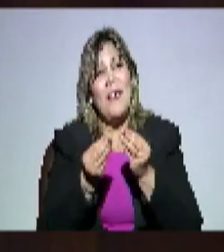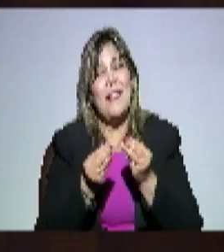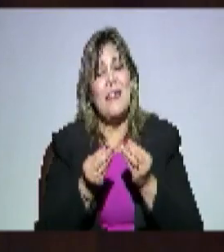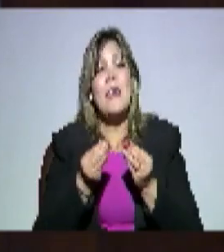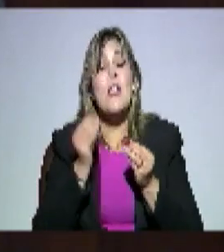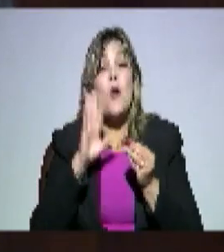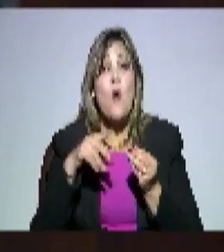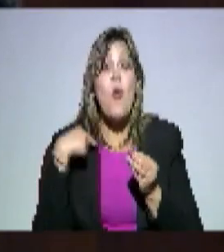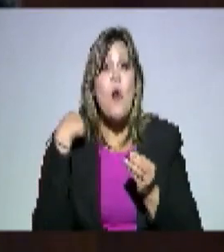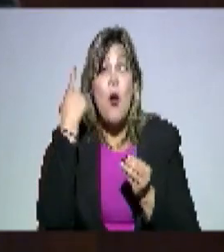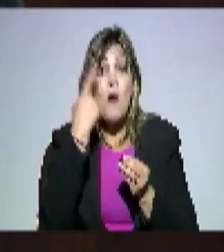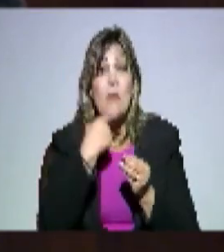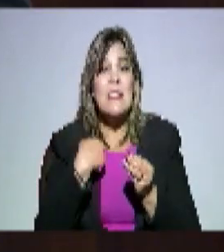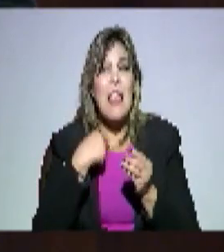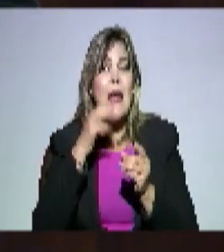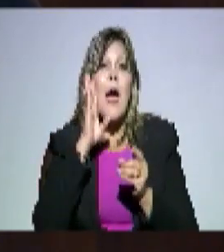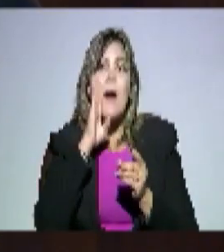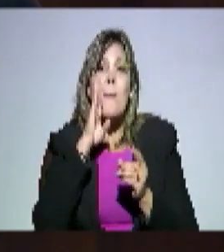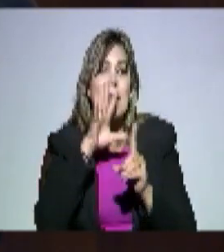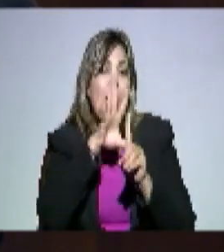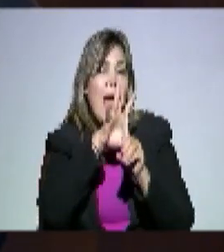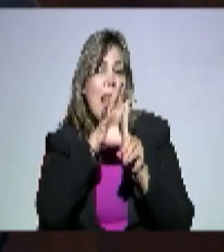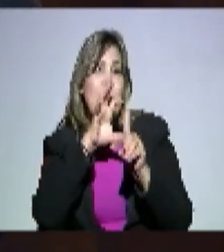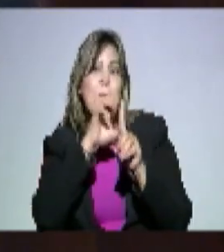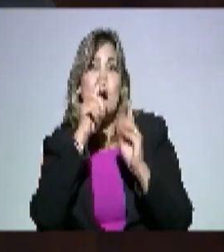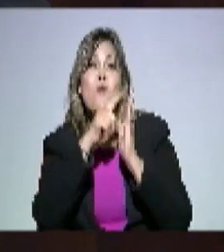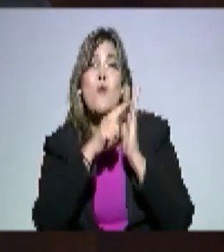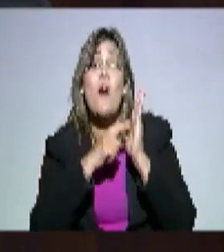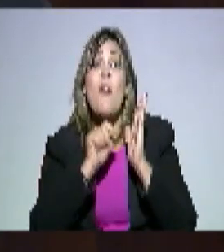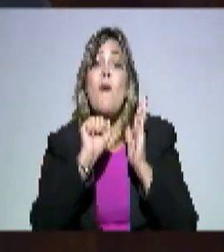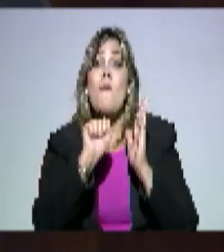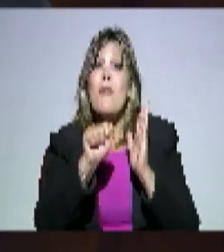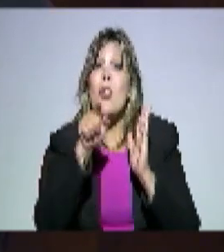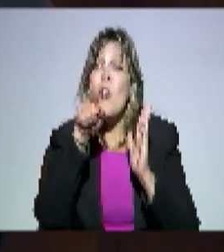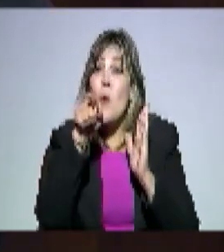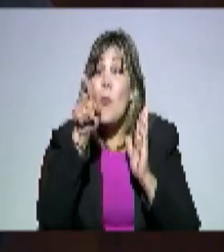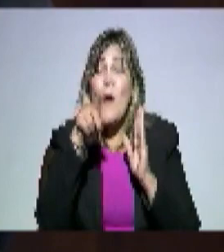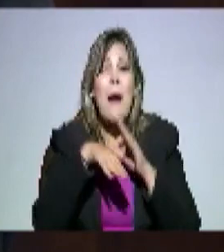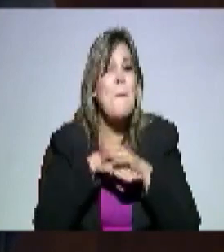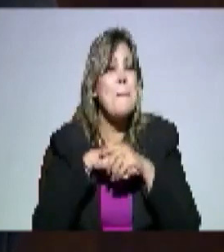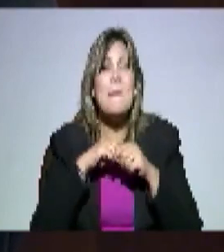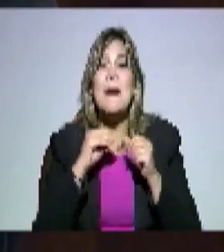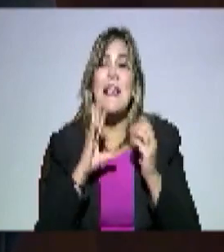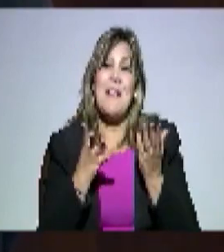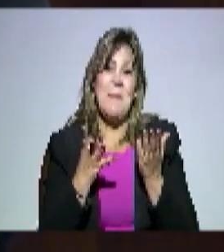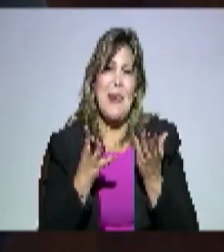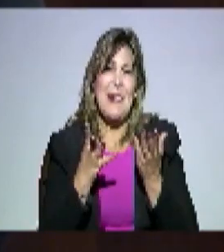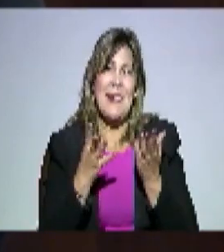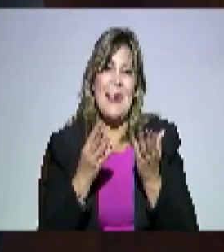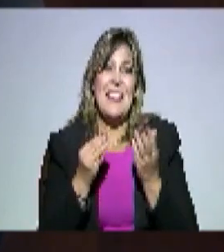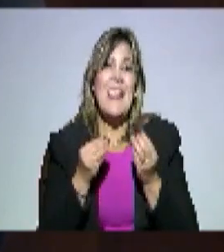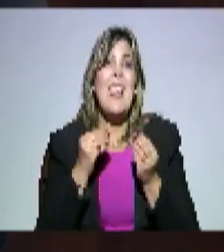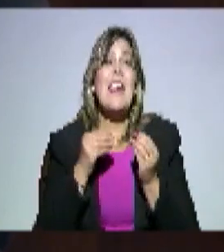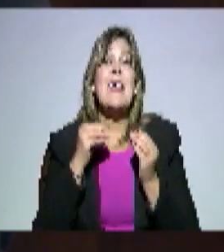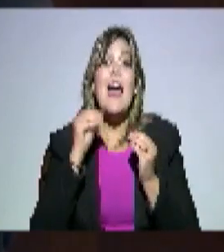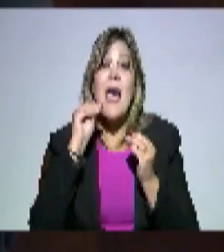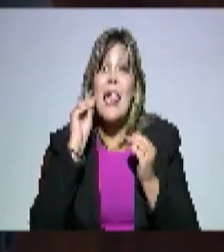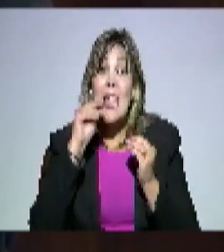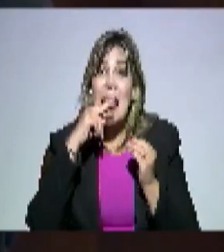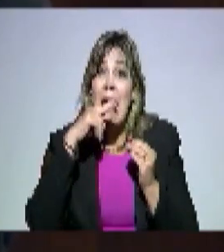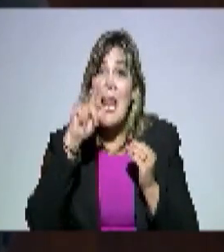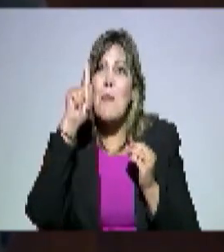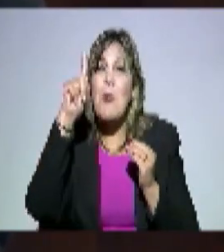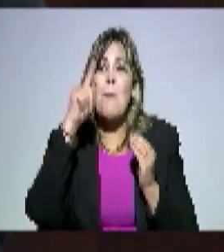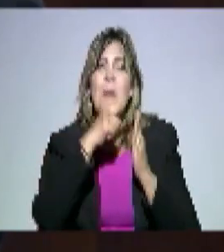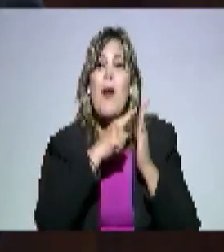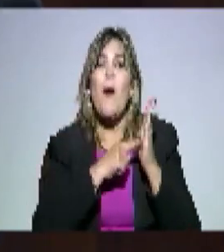ان انا بتعلم منه وصيه ازاي اعيشها وازاي انفذها وقبليها تقول ان الوصيه قابله